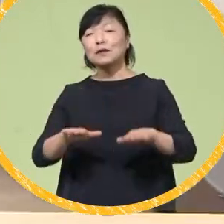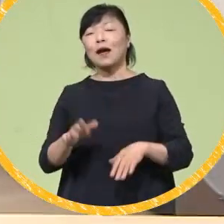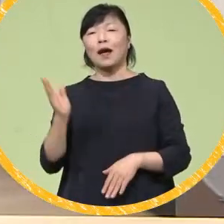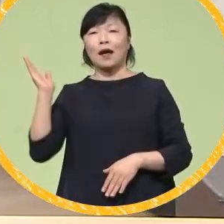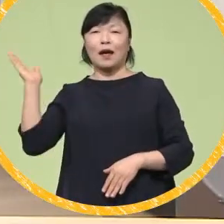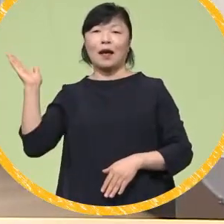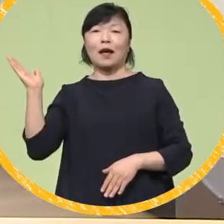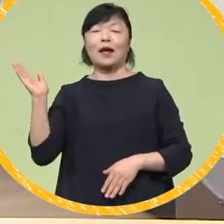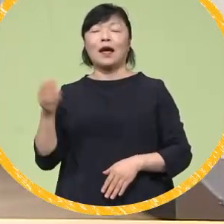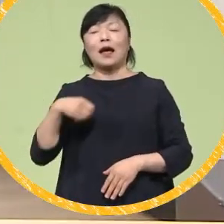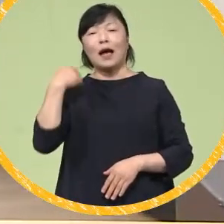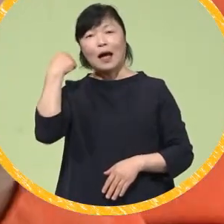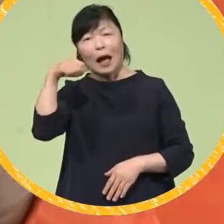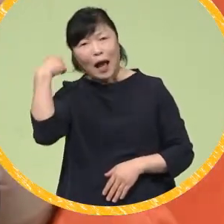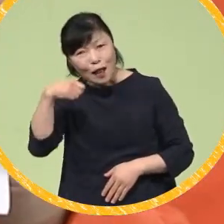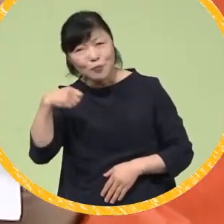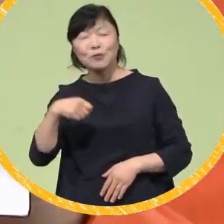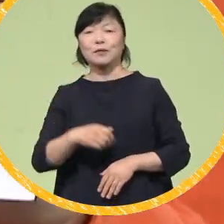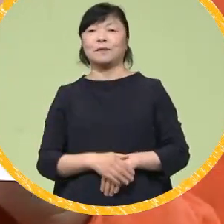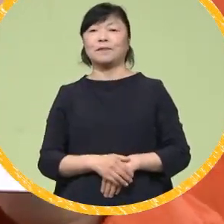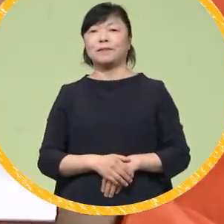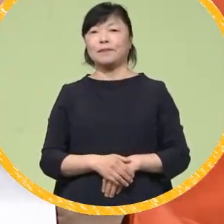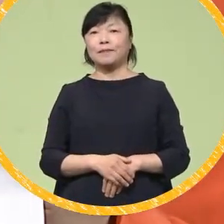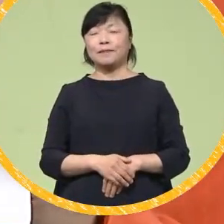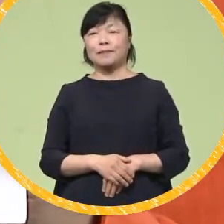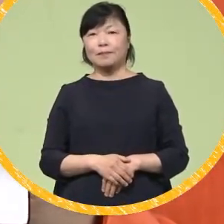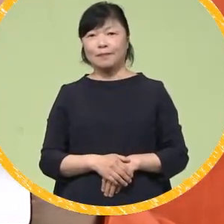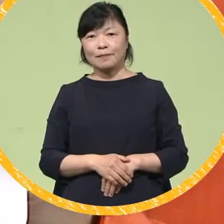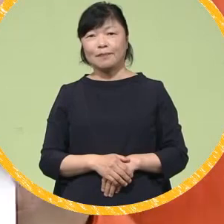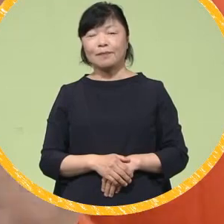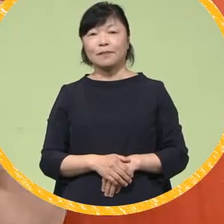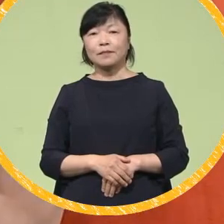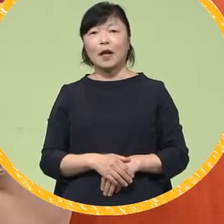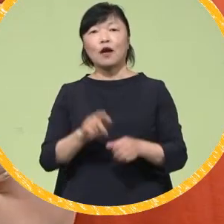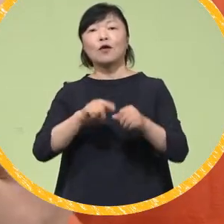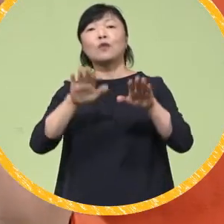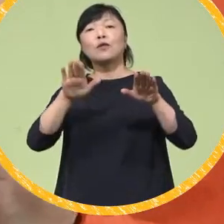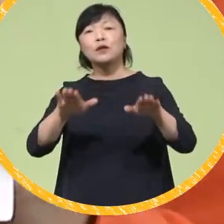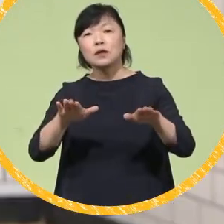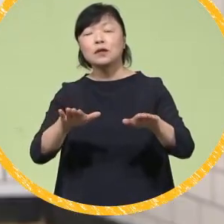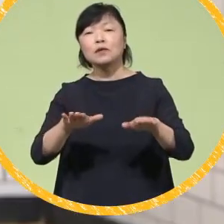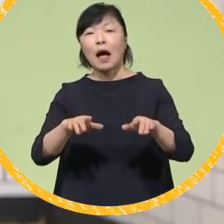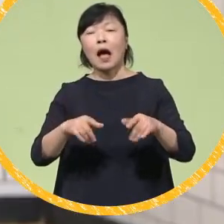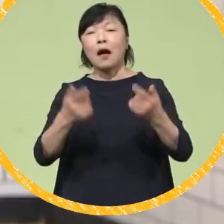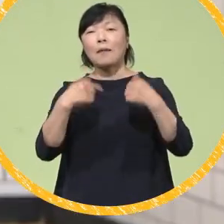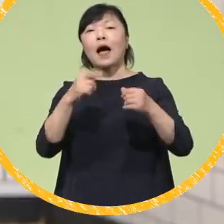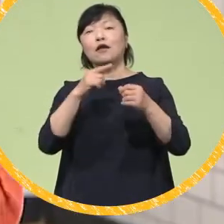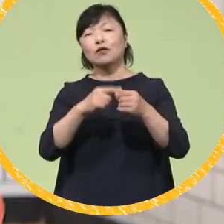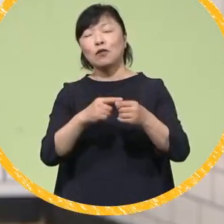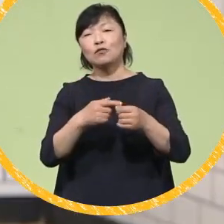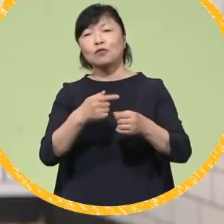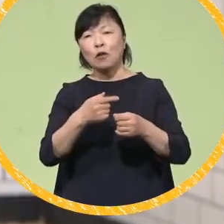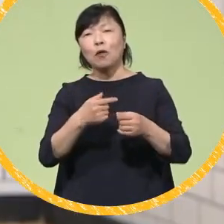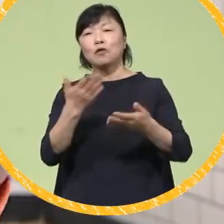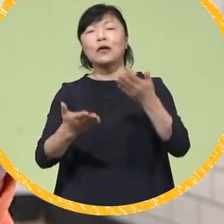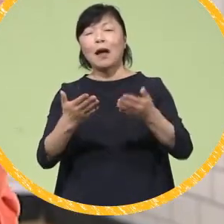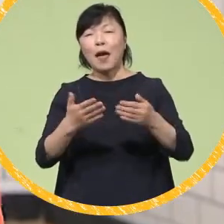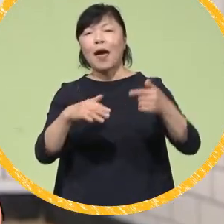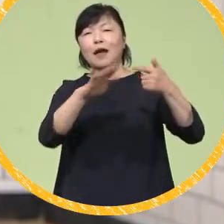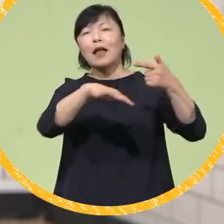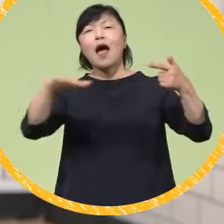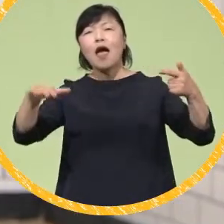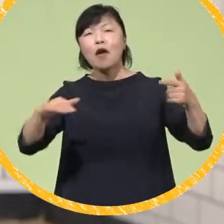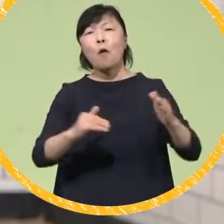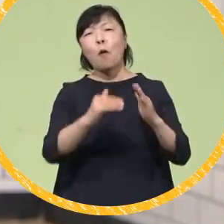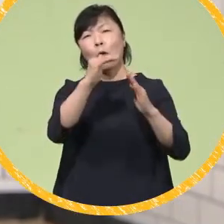リ暑い。 暑いんだ、 はい、今年はですね、平年よりも太平洋高気圧の張り出しが